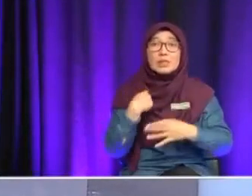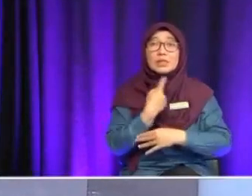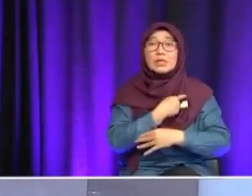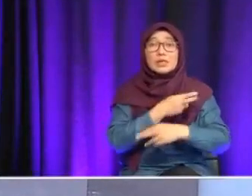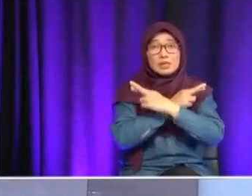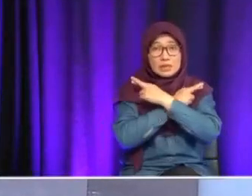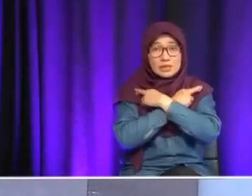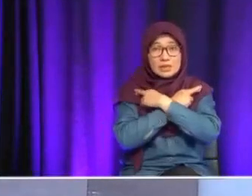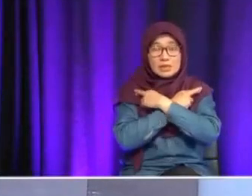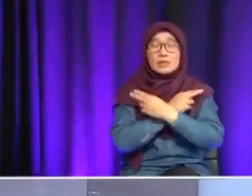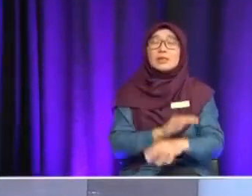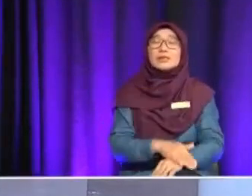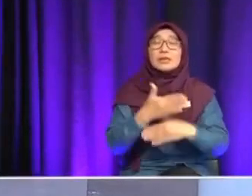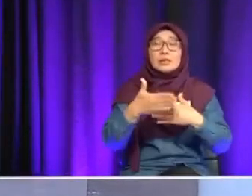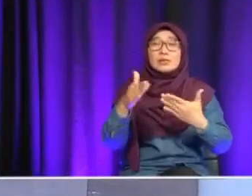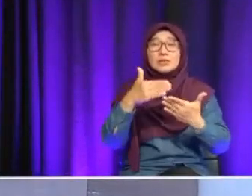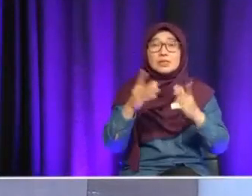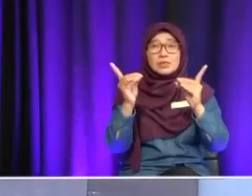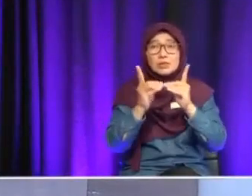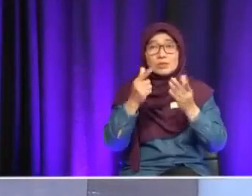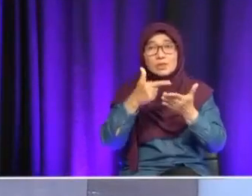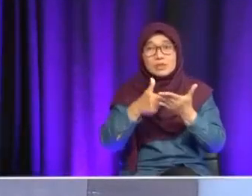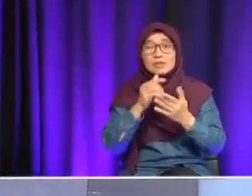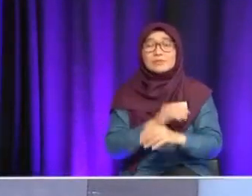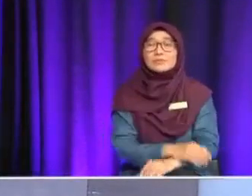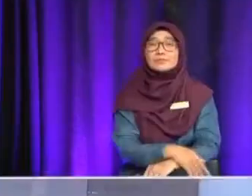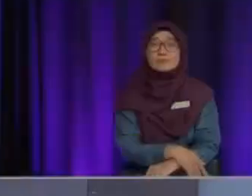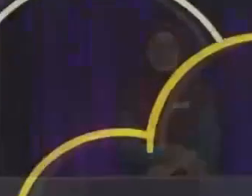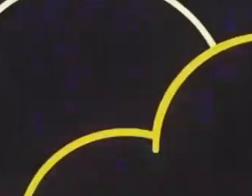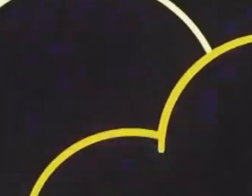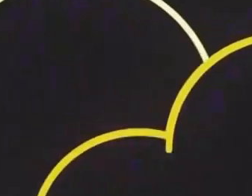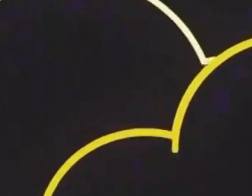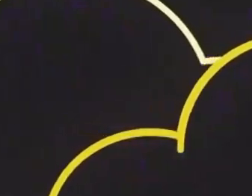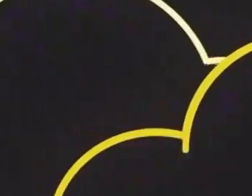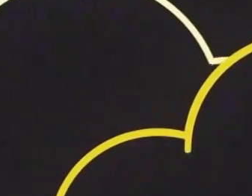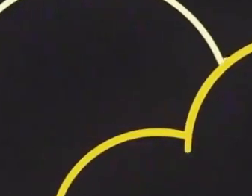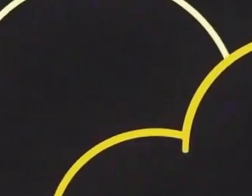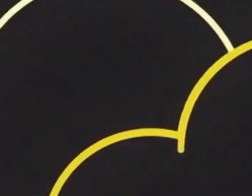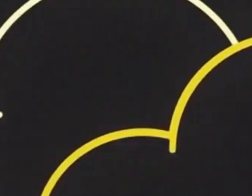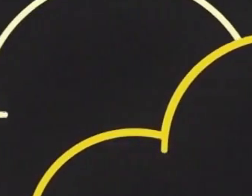seketika. Kita kembali selepas ini, Didik TV KPM.